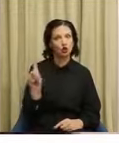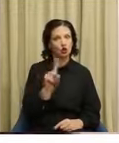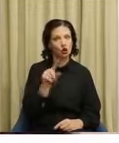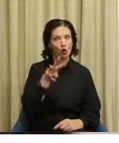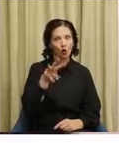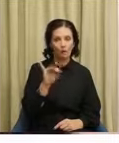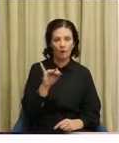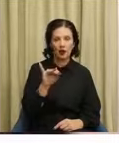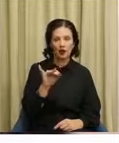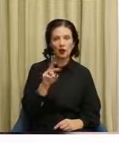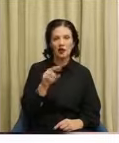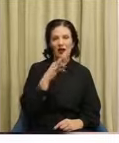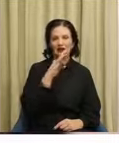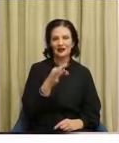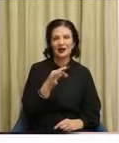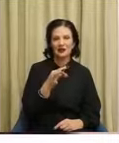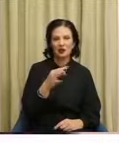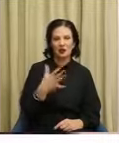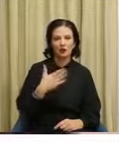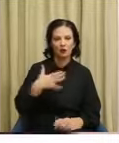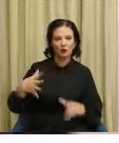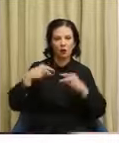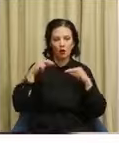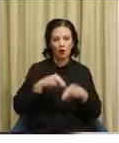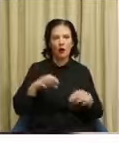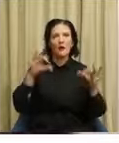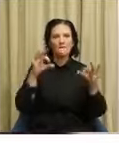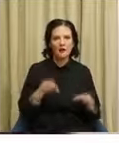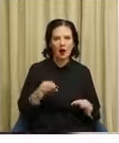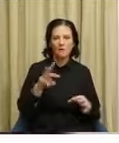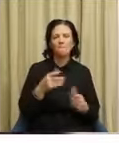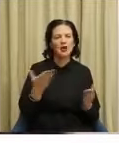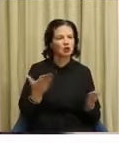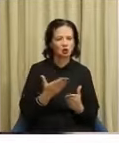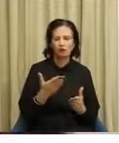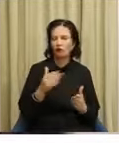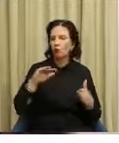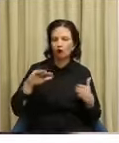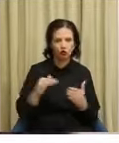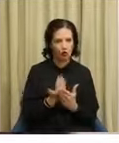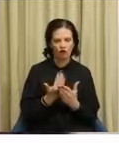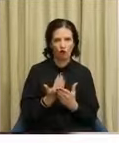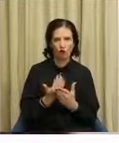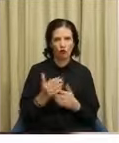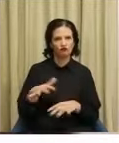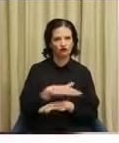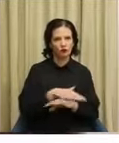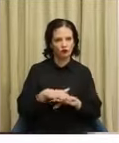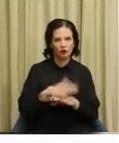ми, як сказали вже мої колеги, правильно, ми живемо зовсім в новому суспільстві. І